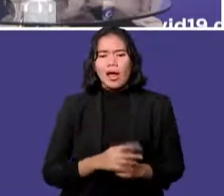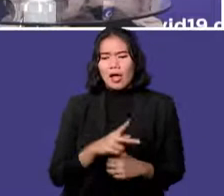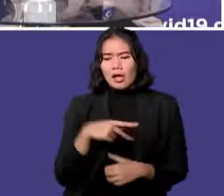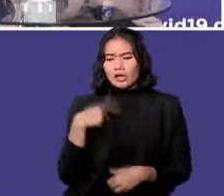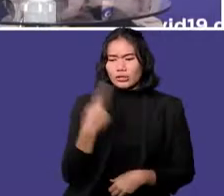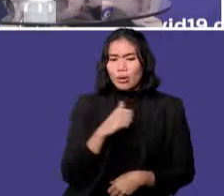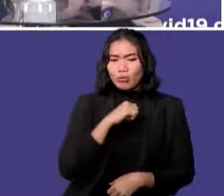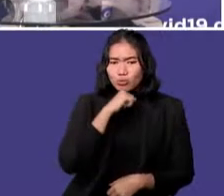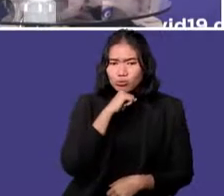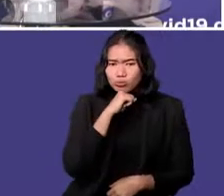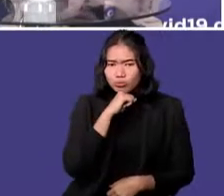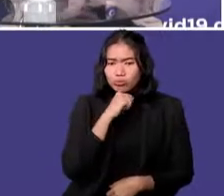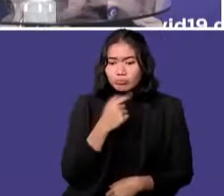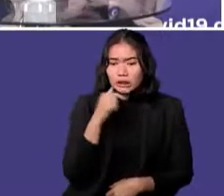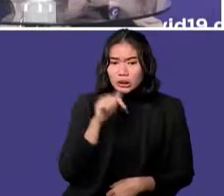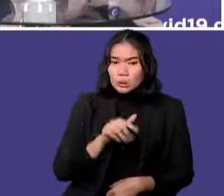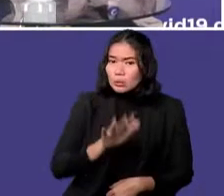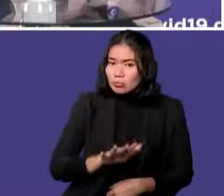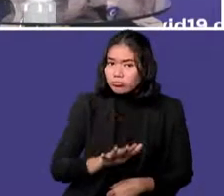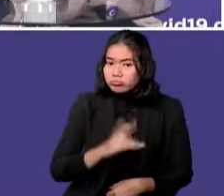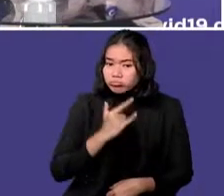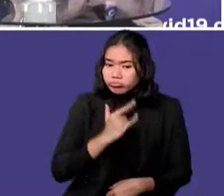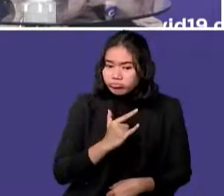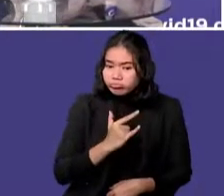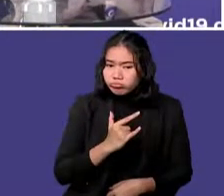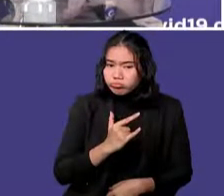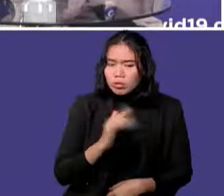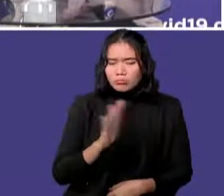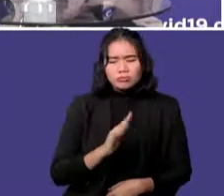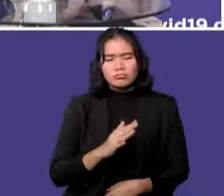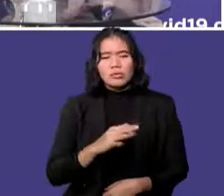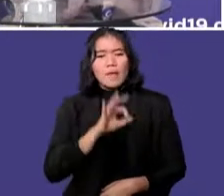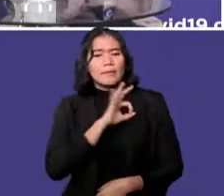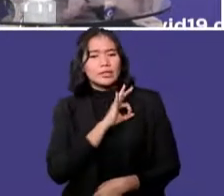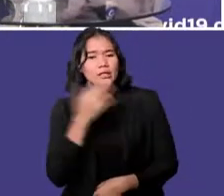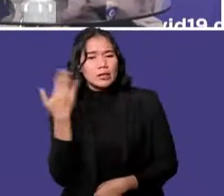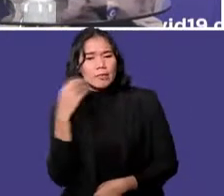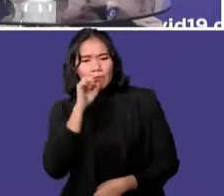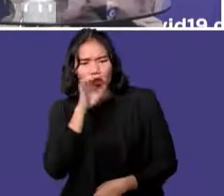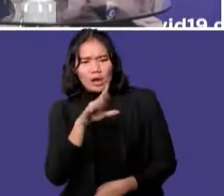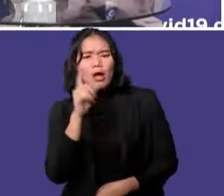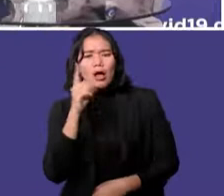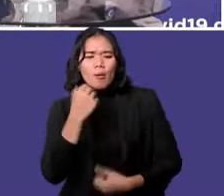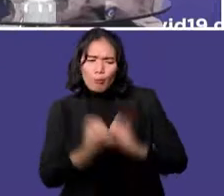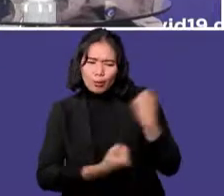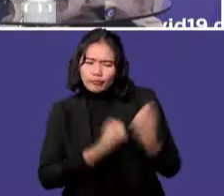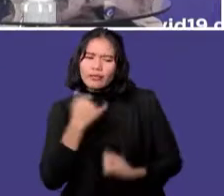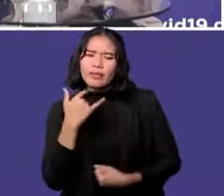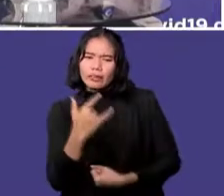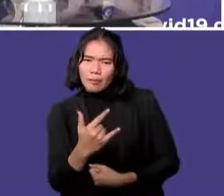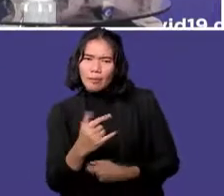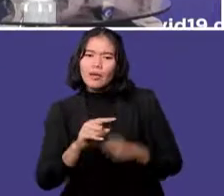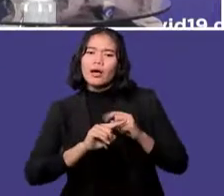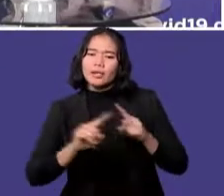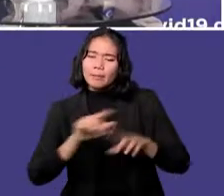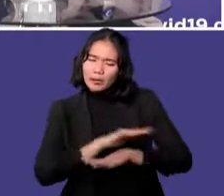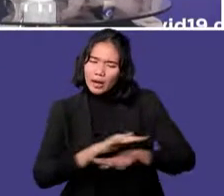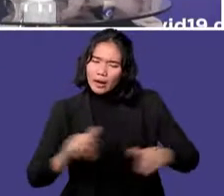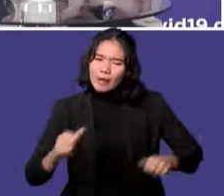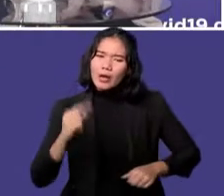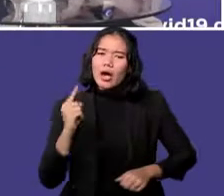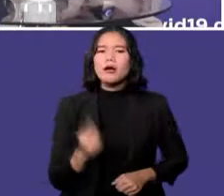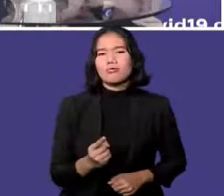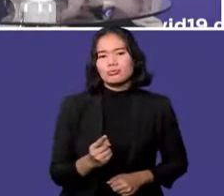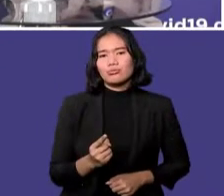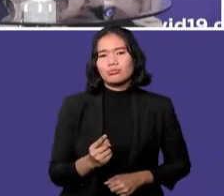menunggu begini terus kan. Tidak mungkin, tetap Pak Presiden menyatakan kita harus produktif tapi aman dalam